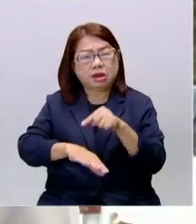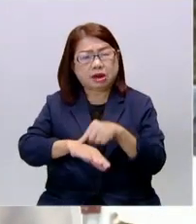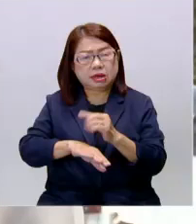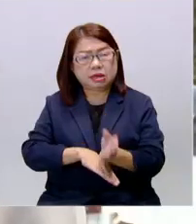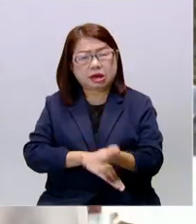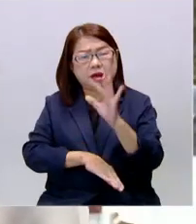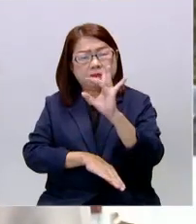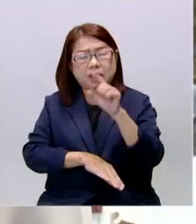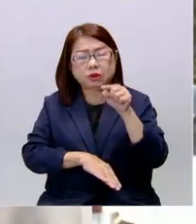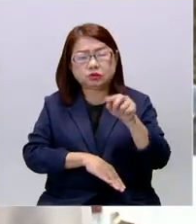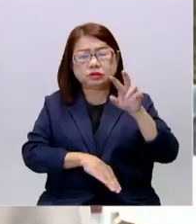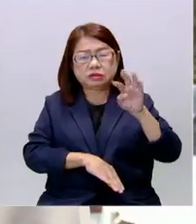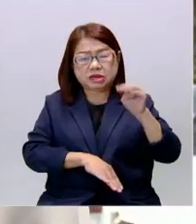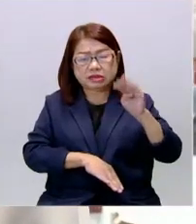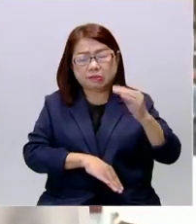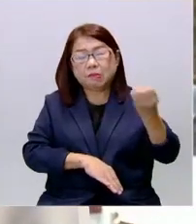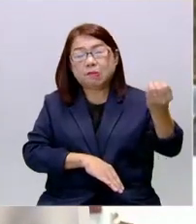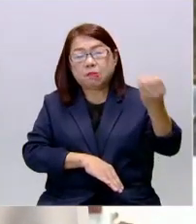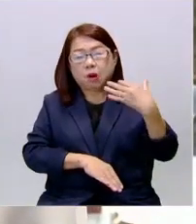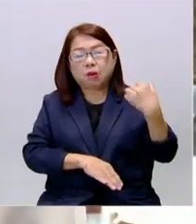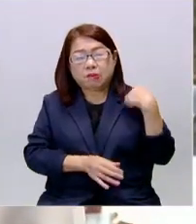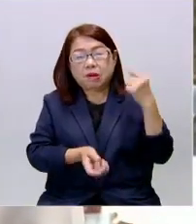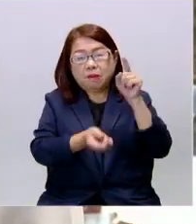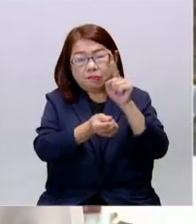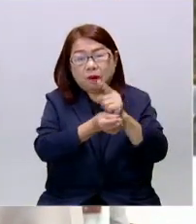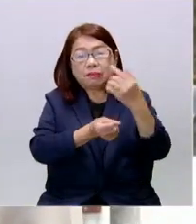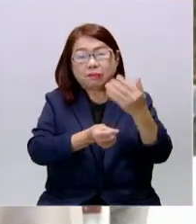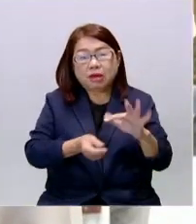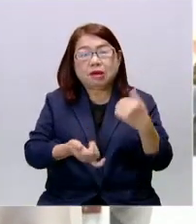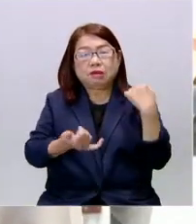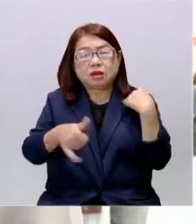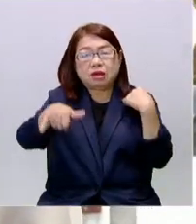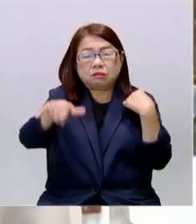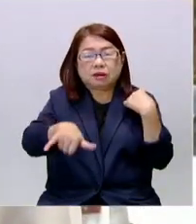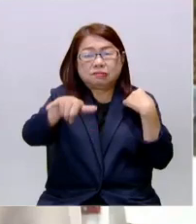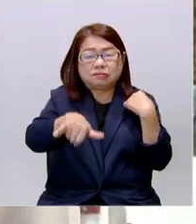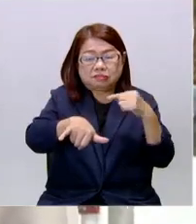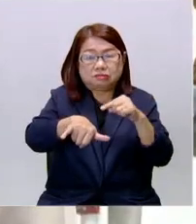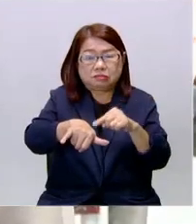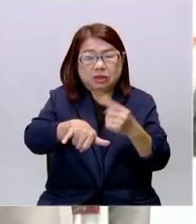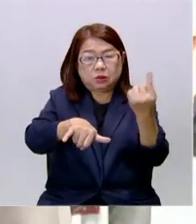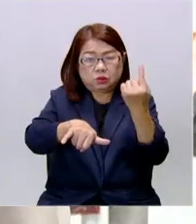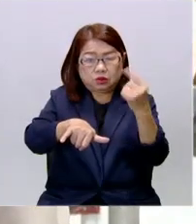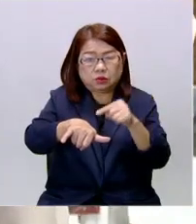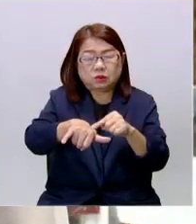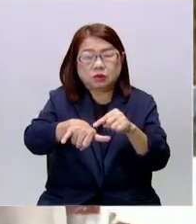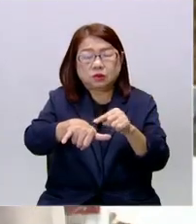านว่ามีการตรวจพบร่างลอยน้ำอยู่นะครับซึ่งปัจจุบัน